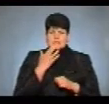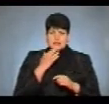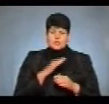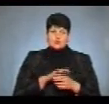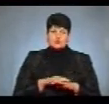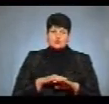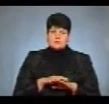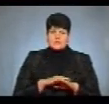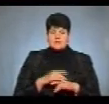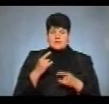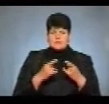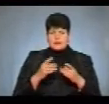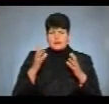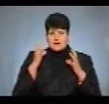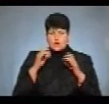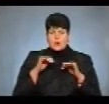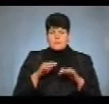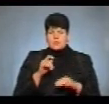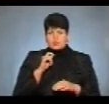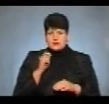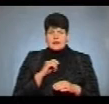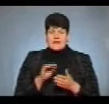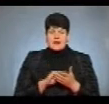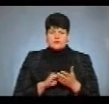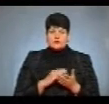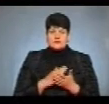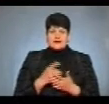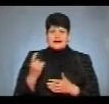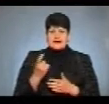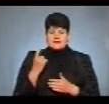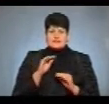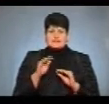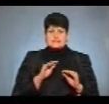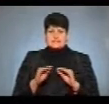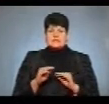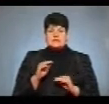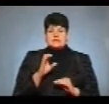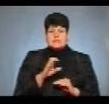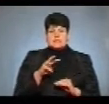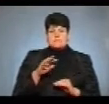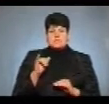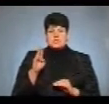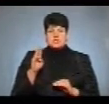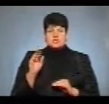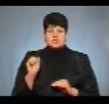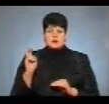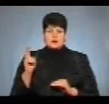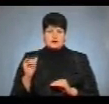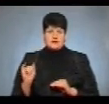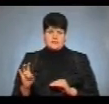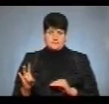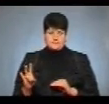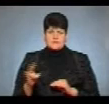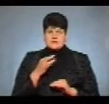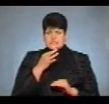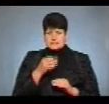суспільної телерадіокомпанії України. Автором символу є харківський дизайнер Сергій Мішакін, розповіла завідувачка дитячої бібліотеки номер